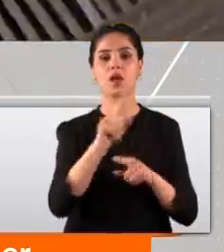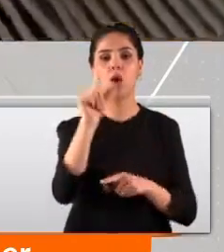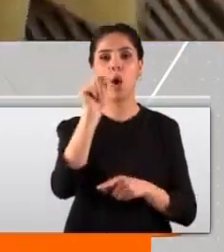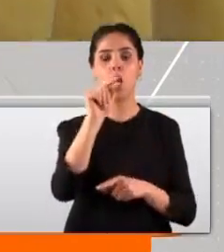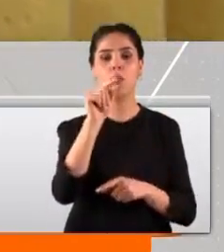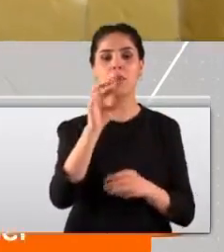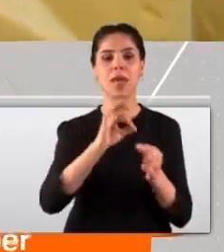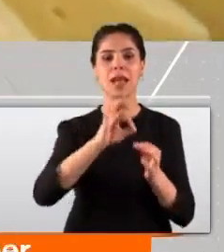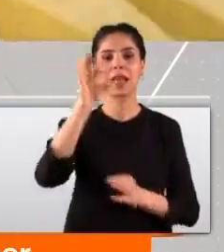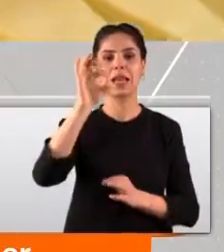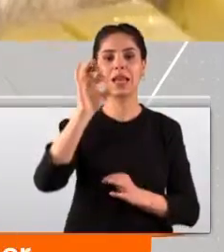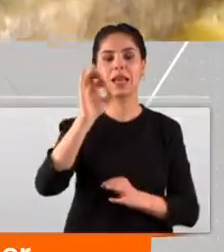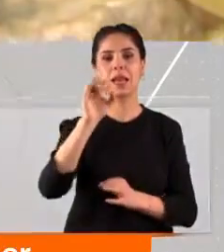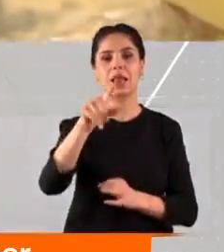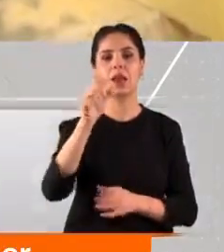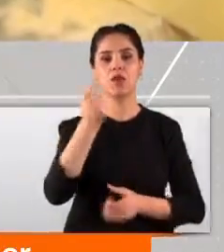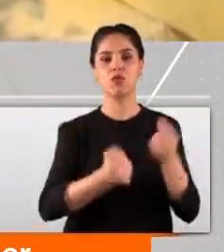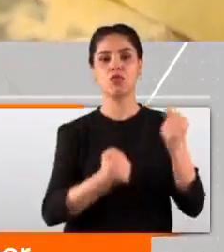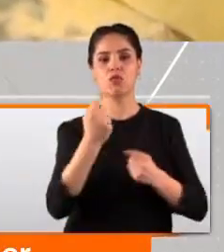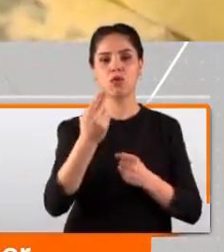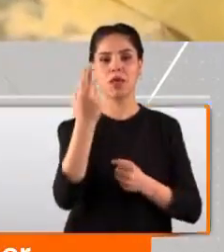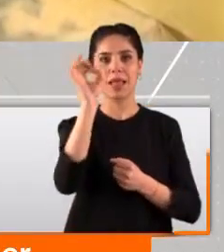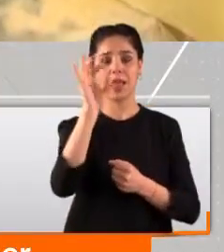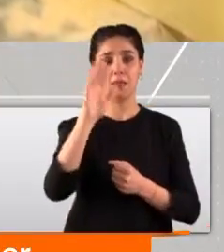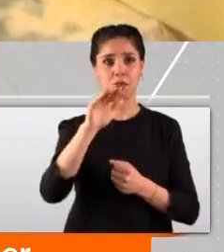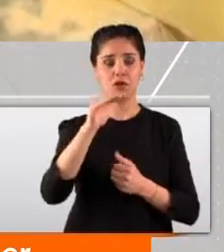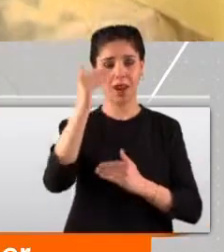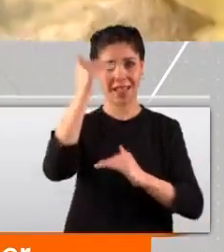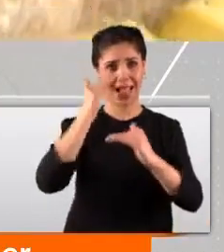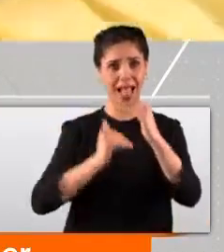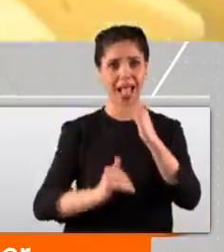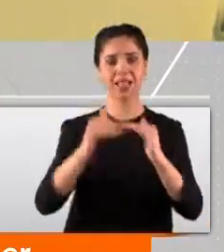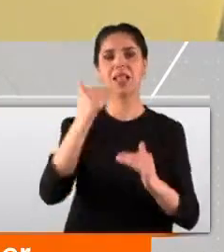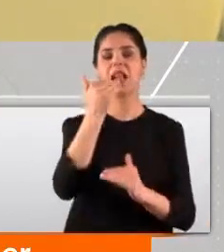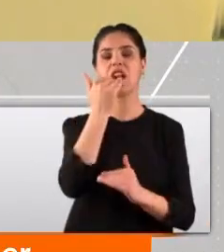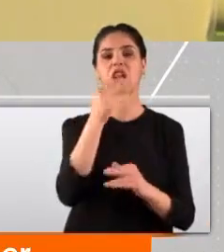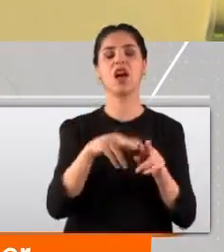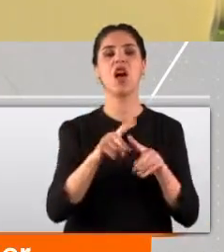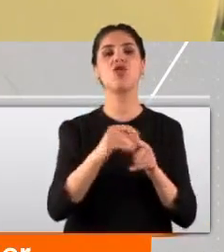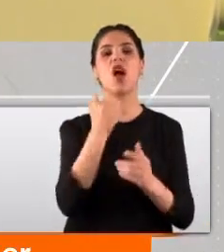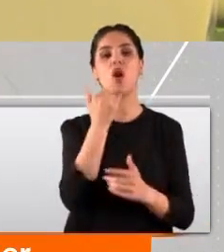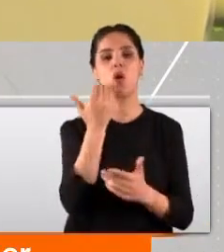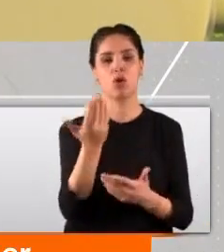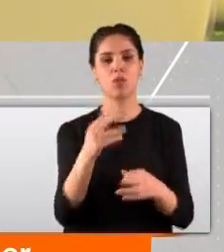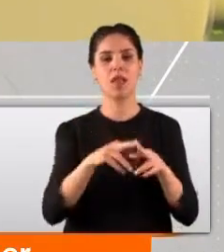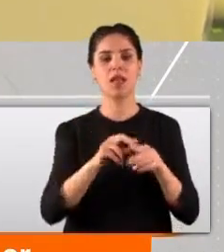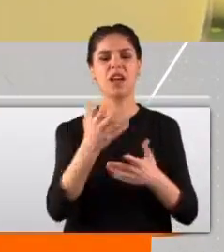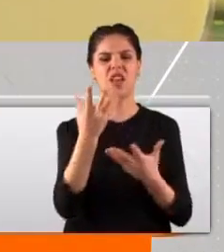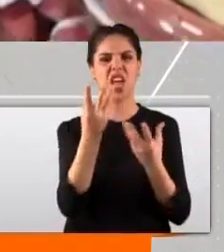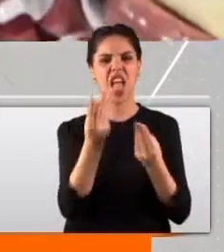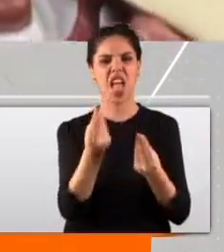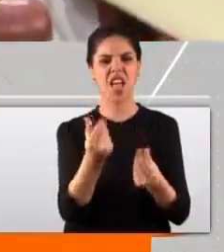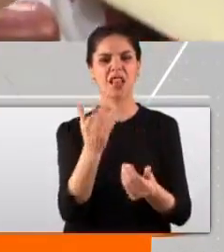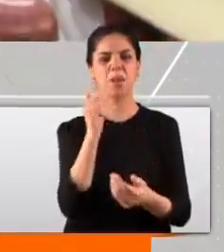denir. 66 lira sadece bu kaşarın maliyeti var. 70 liranın altında kesinlikle kaşar olmaz. Örneğin kaşarları eritiyorlar,